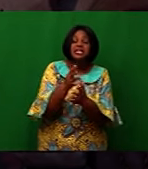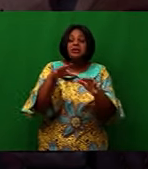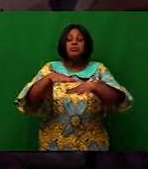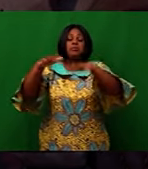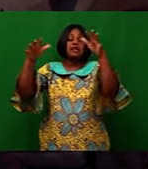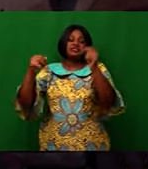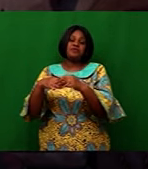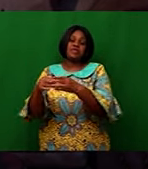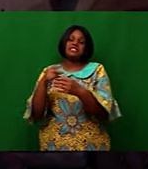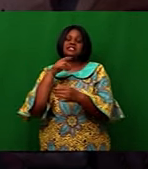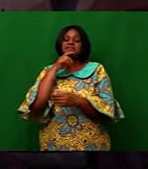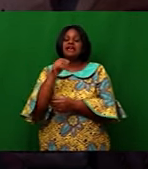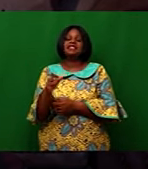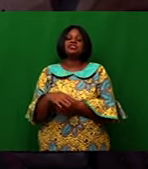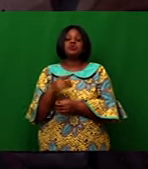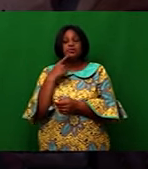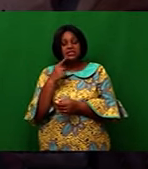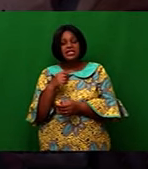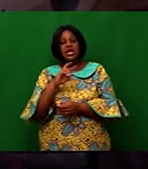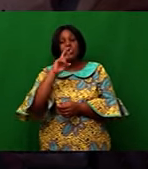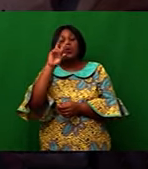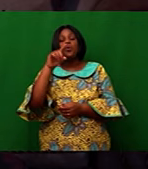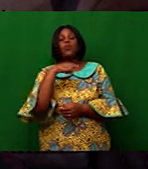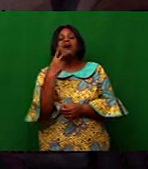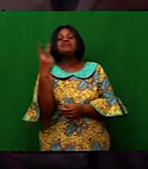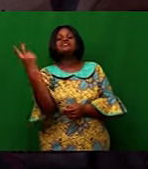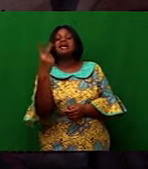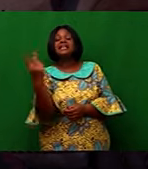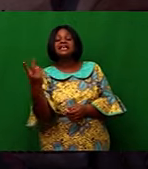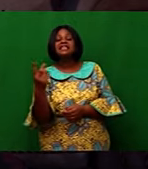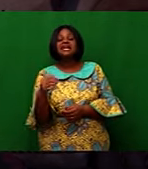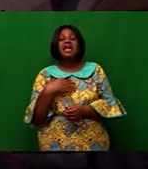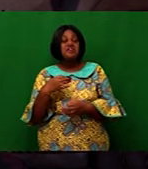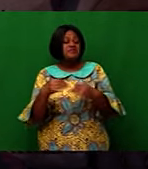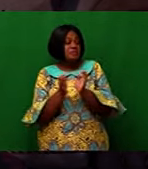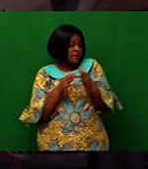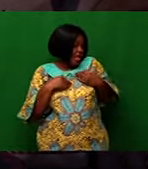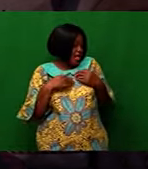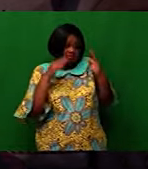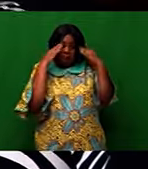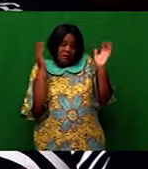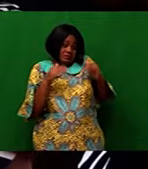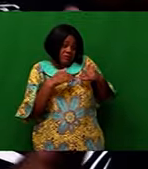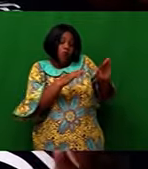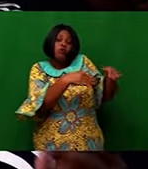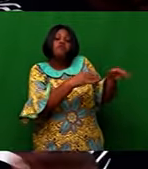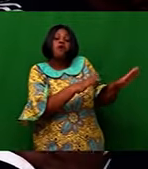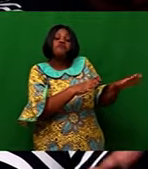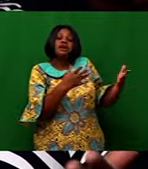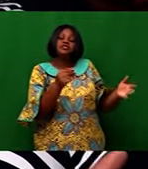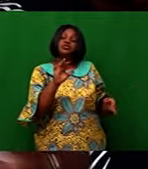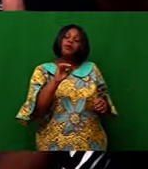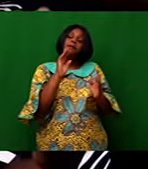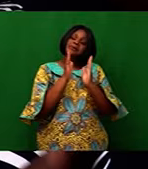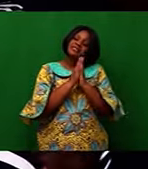Ndopaya pamunozoona mudzimai uya wechipiri kana kuti wechitatu akurambwa nehama dzemufi achinzi anga asiri mudzimai wedu. Saka barika kana